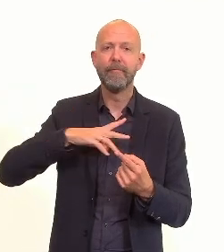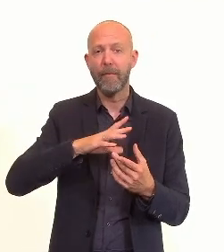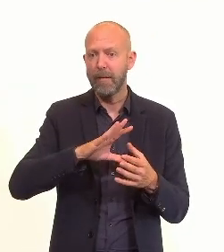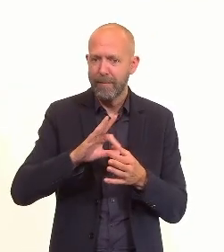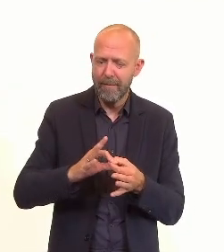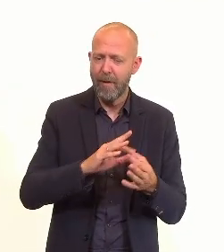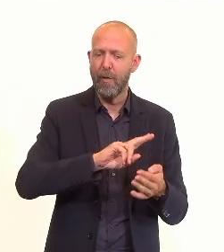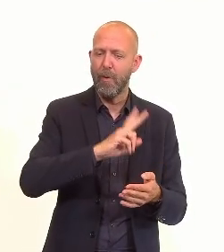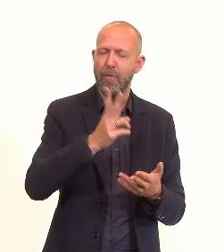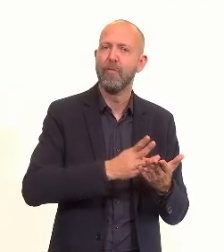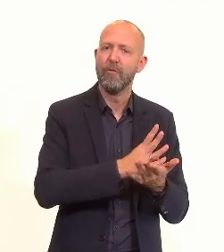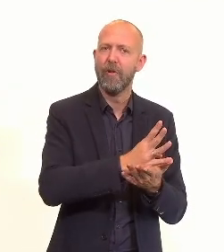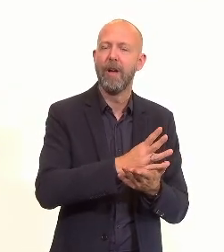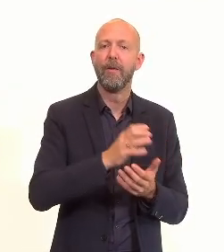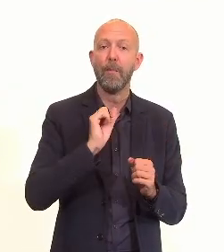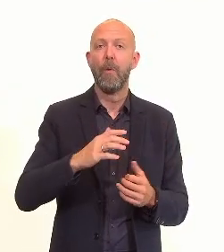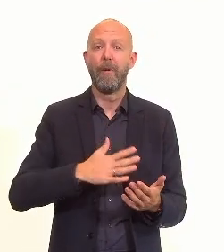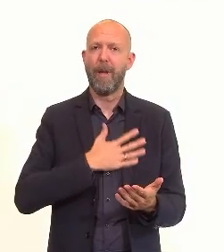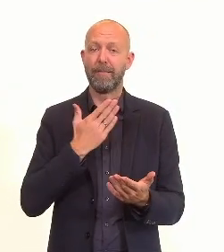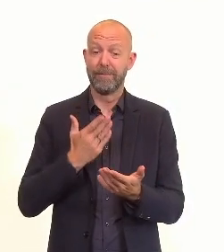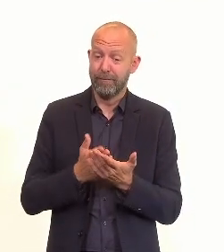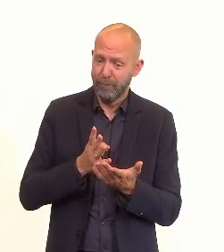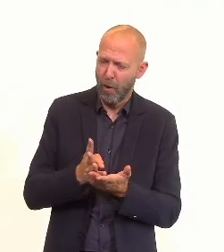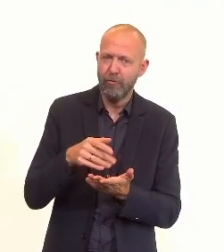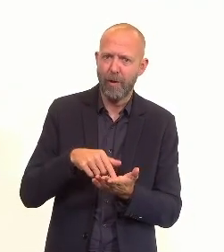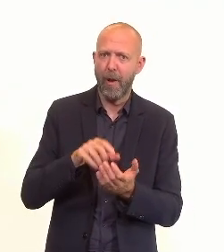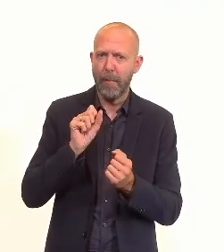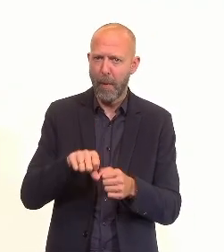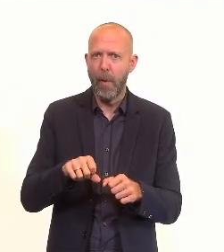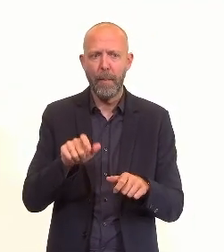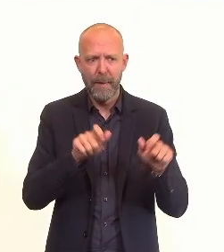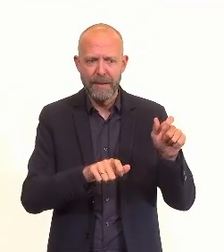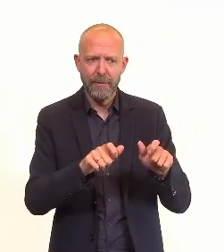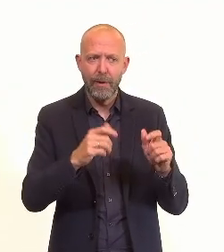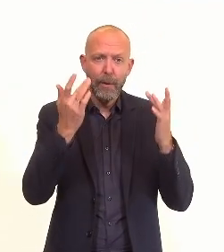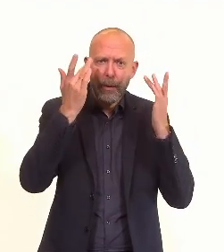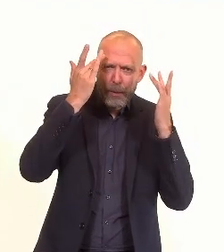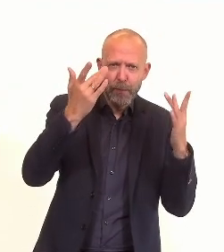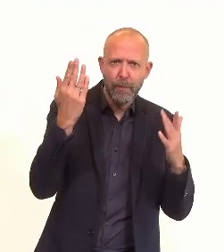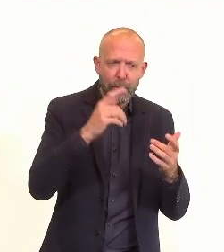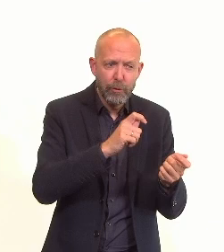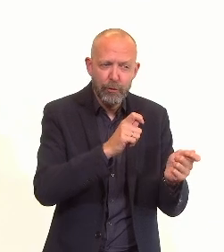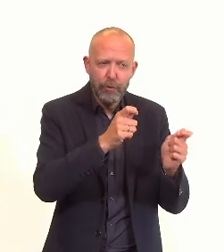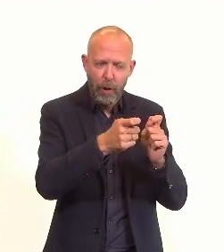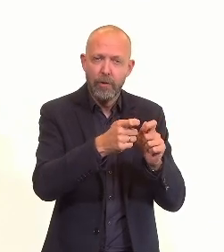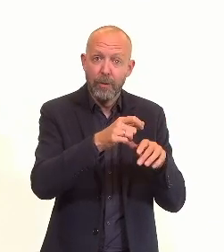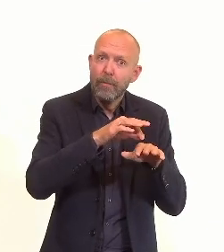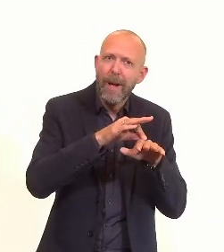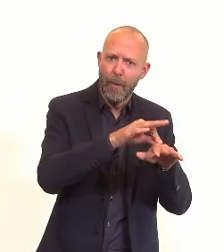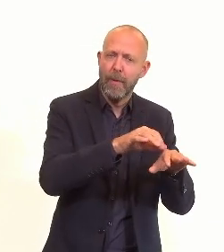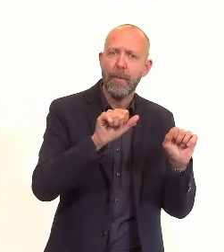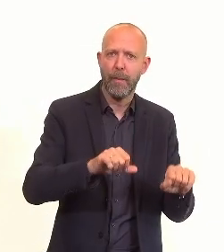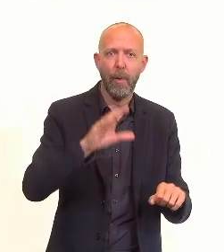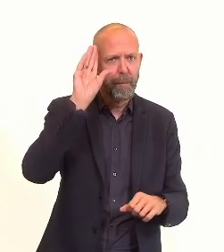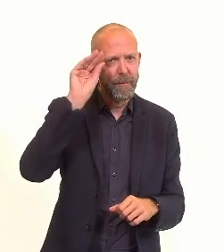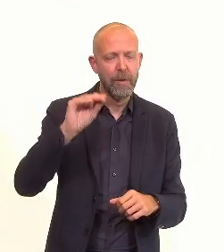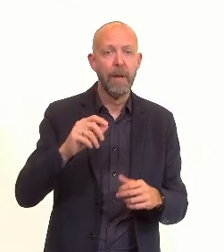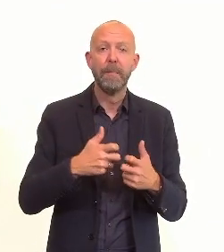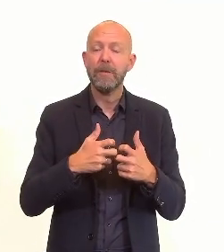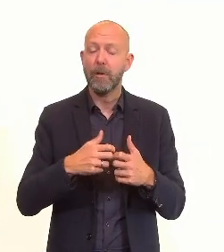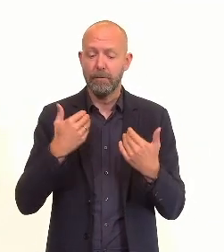c'était une des premières bases pour s'outiller, c'est qu'il fallait avoir toutes les informations en sa possession. Et bien souvent, il y a des résidents qui nous disaient, mais